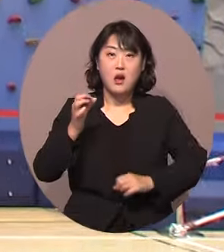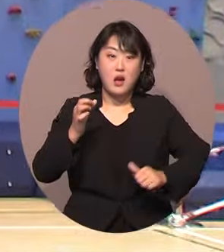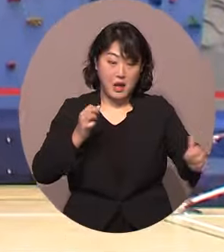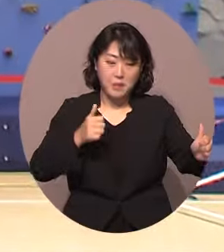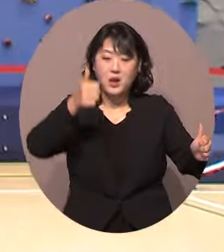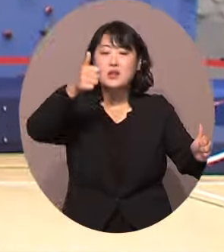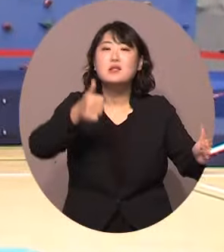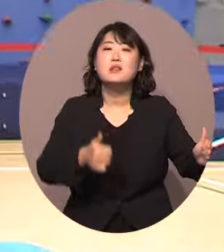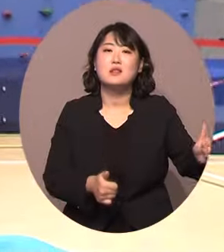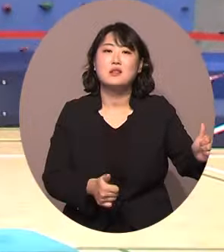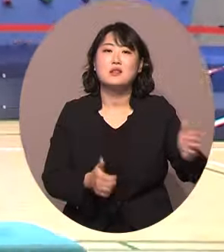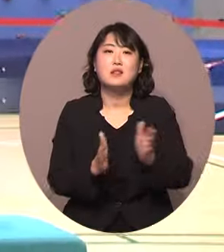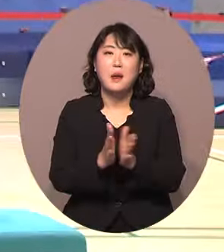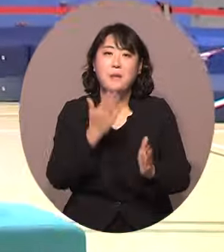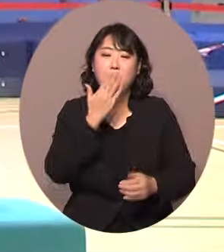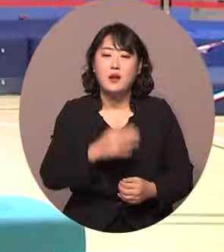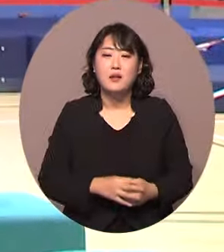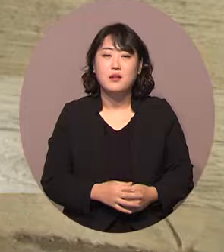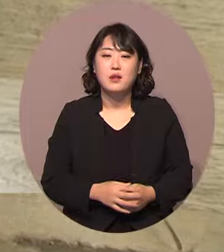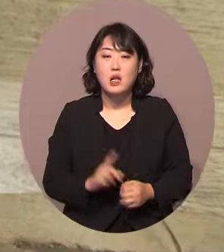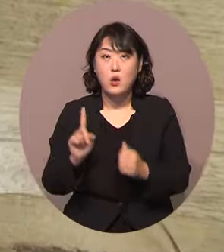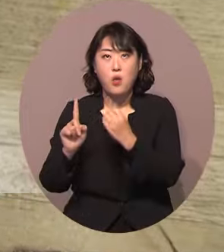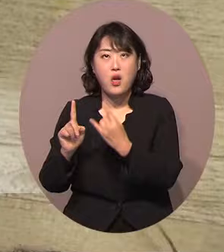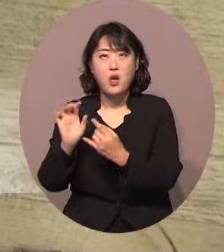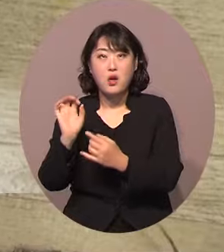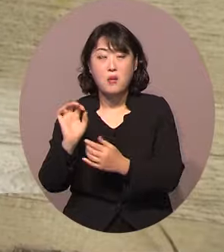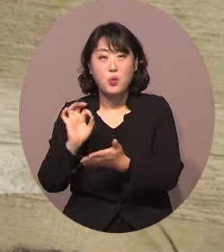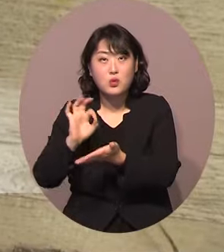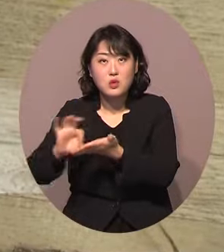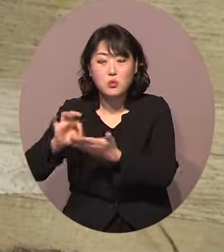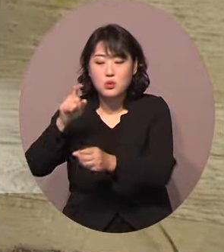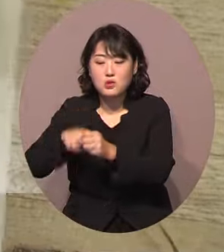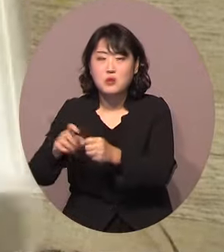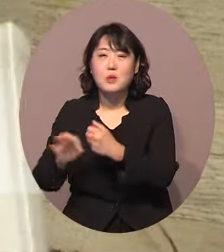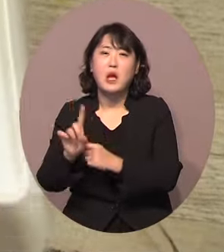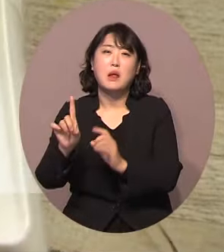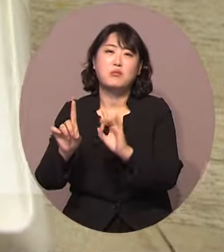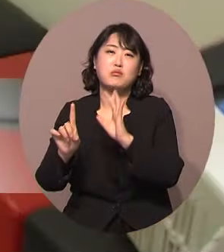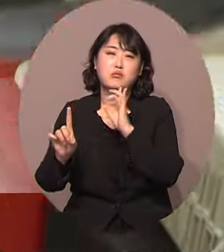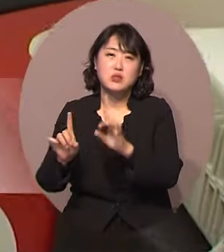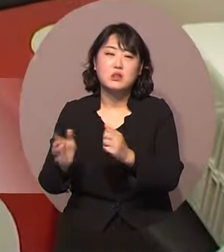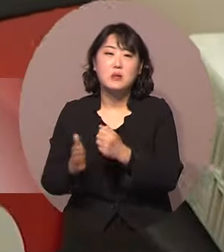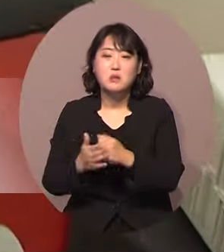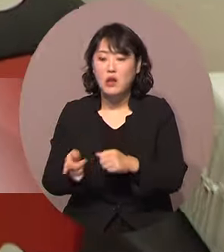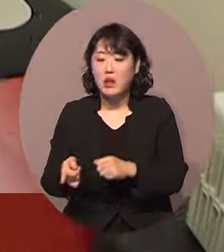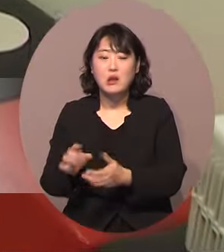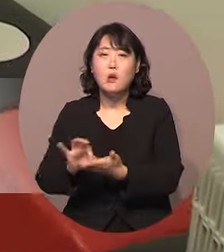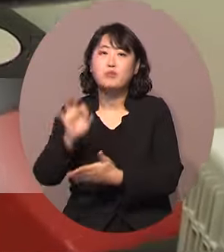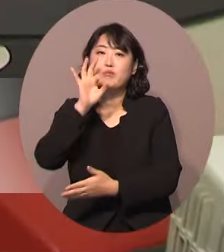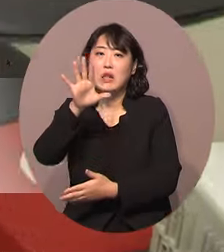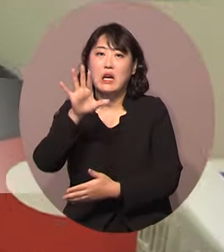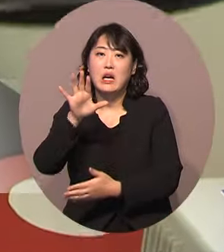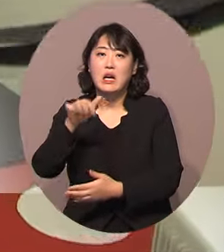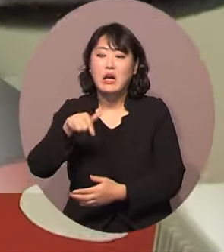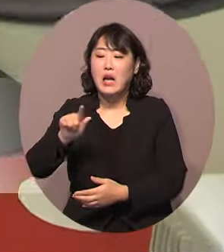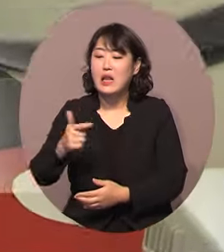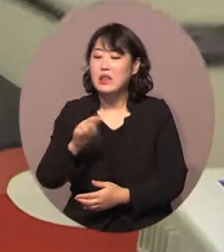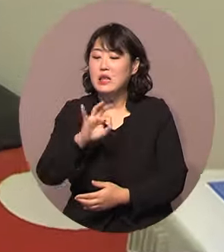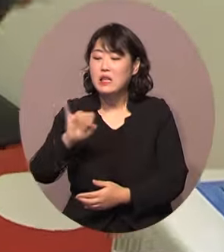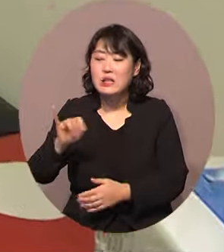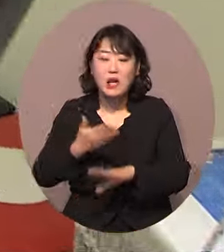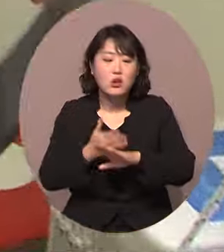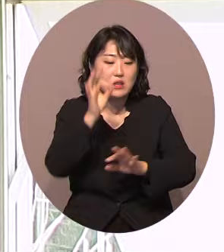이용인 간이 완강기의 경우 안전 보호대가 하나뿐이라 누군가가 썼다면 다른 간이 완강기를 찾아야